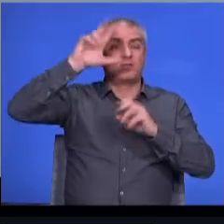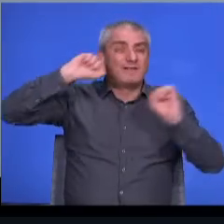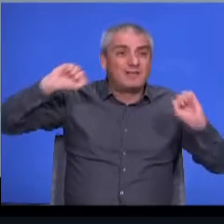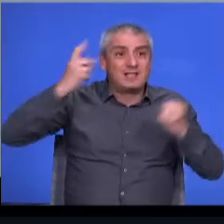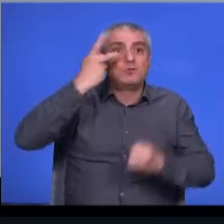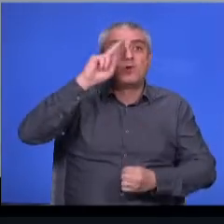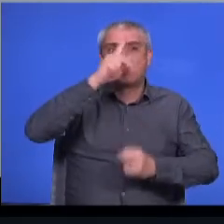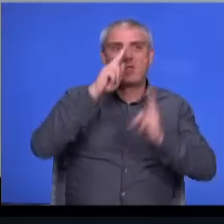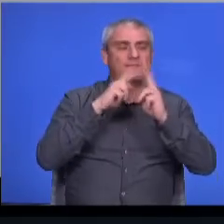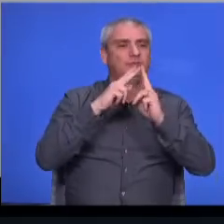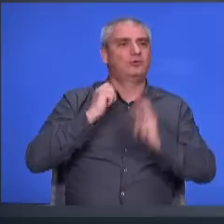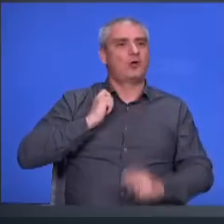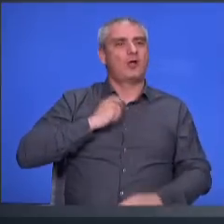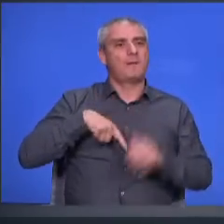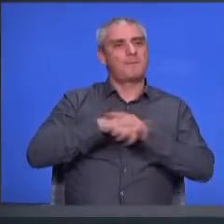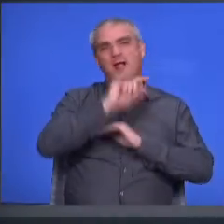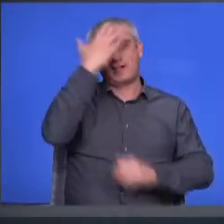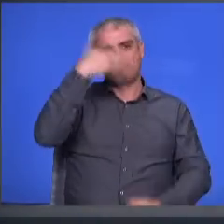את המרגל הכי מפורסם בעיר.